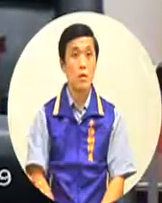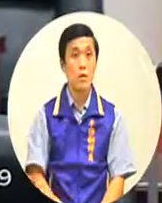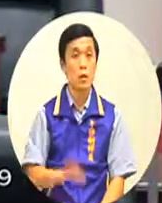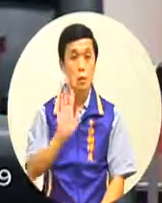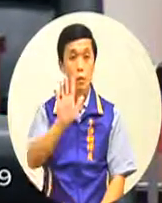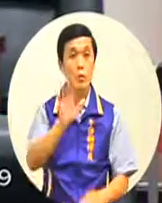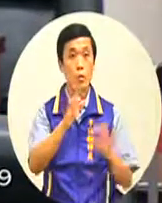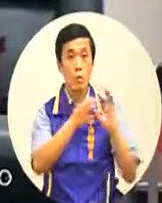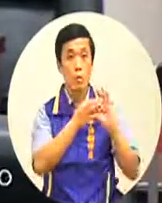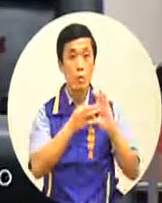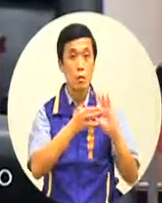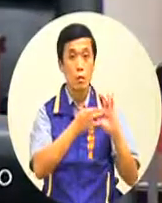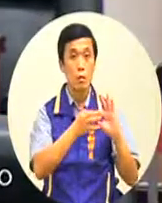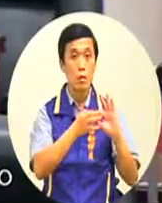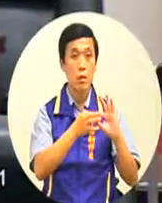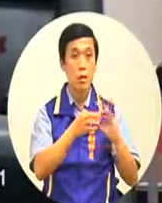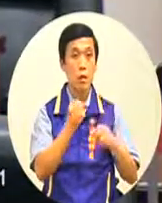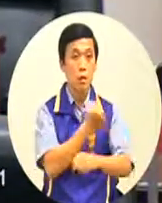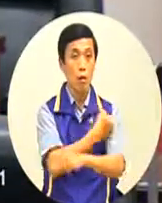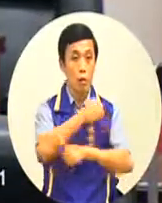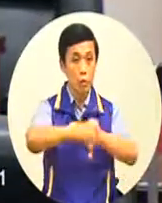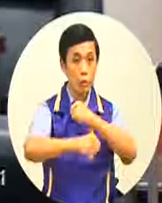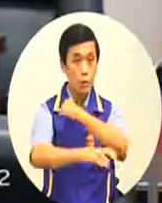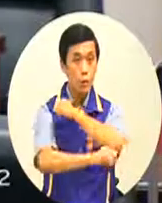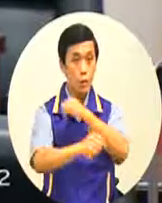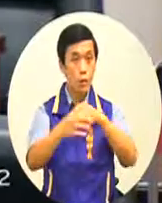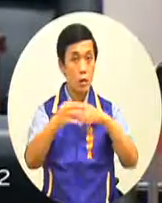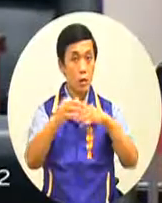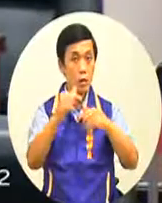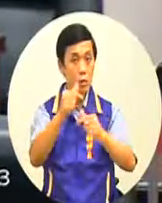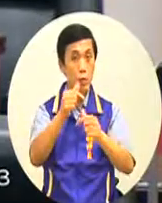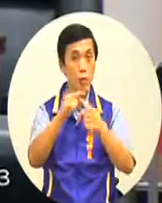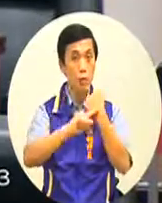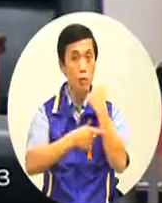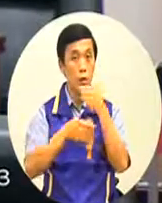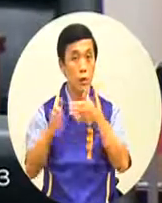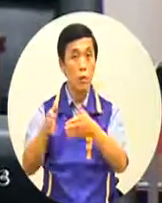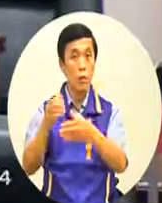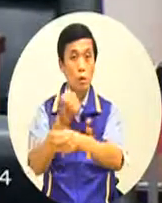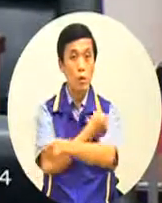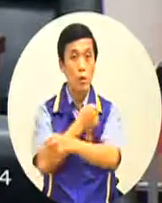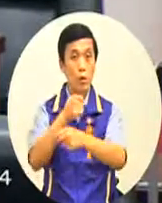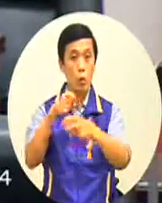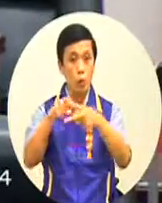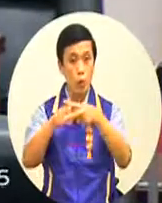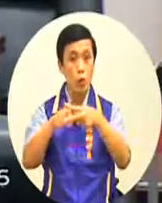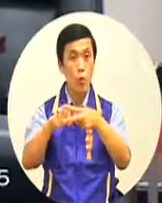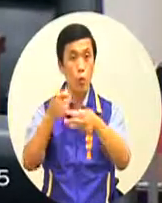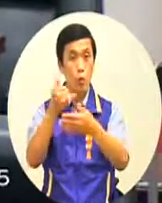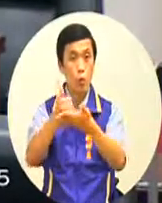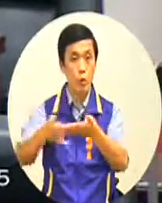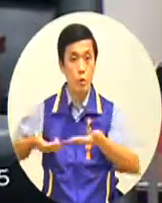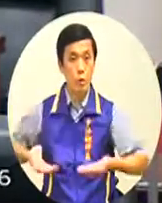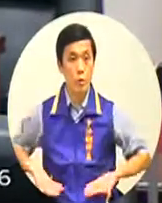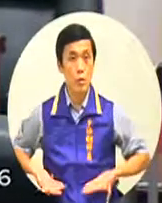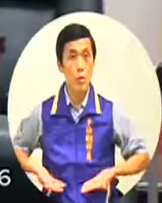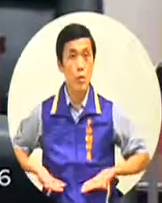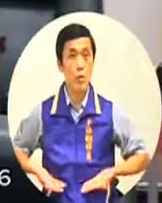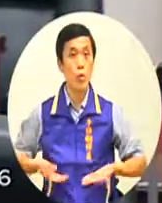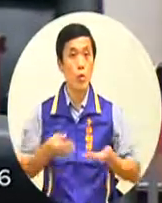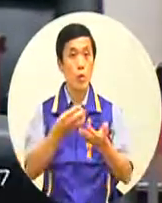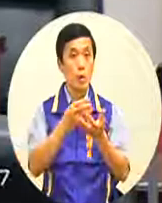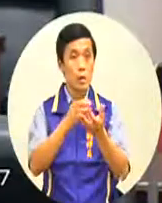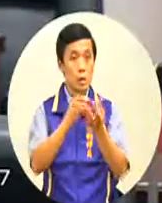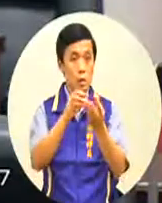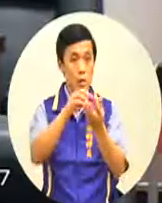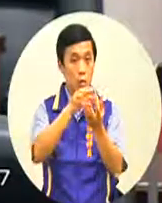关劳动基准法劳工退休的提拨金啊，劳工退休的提拨金这